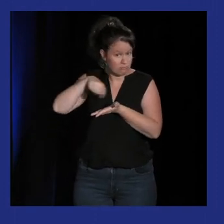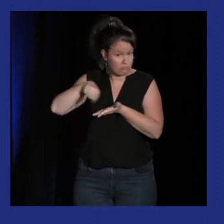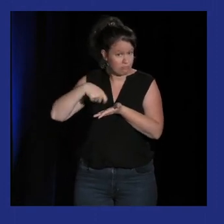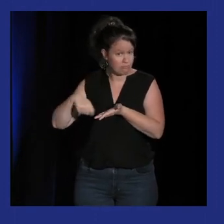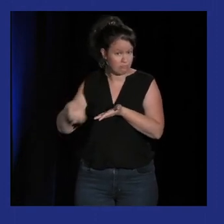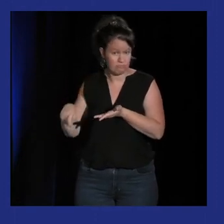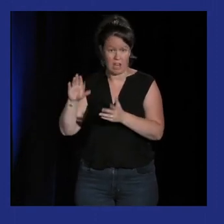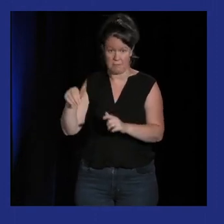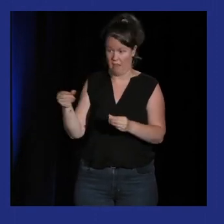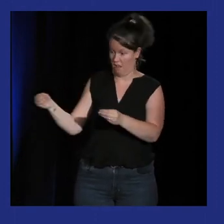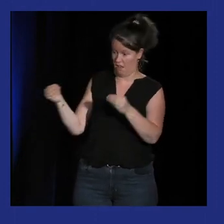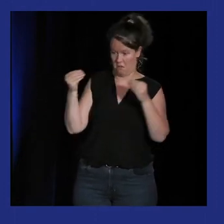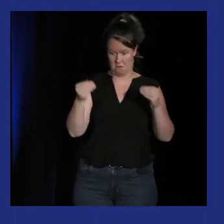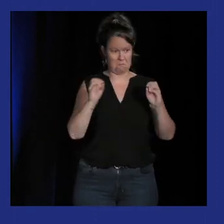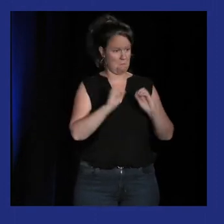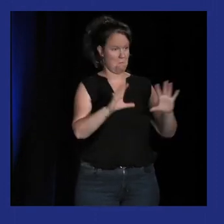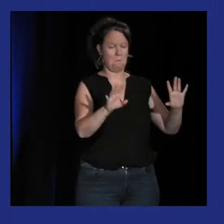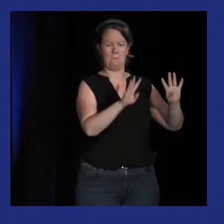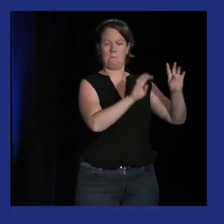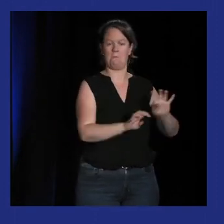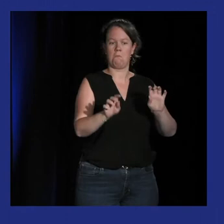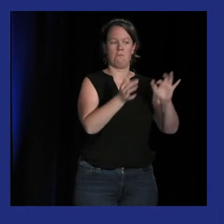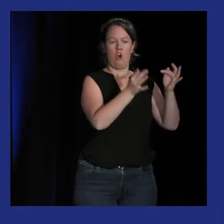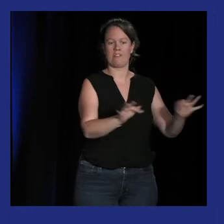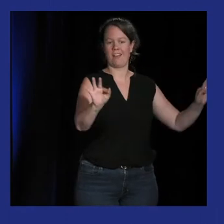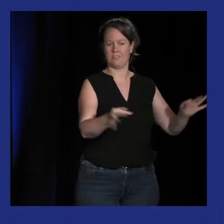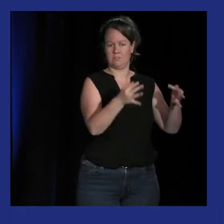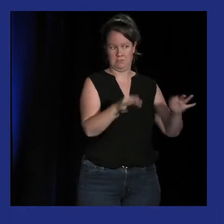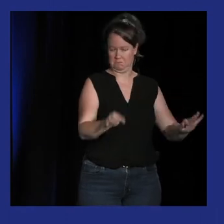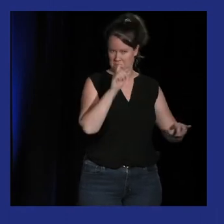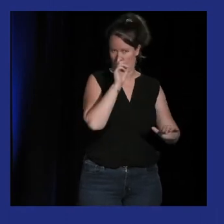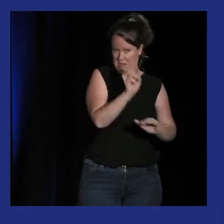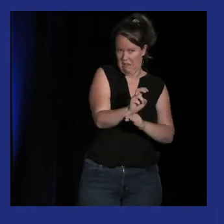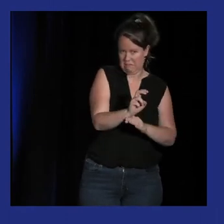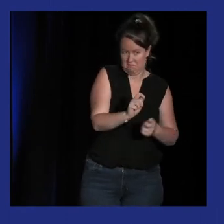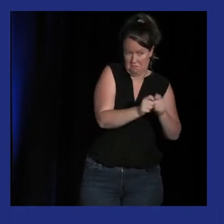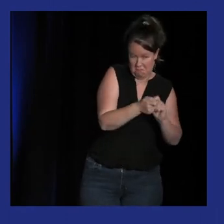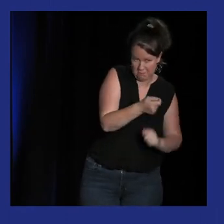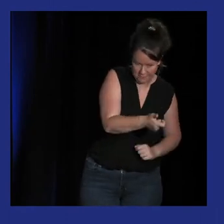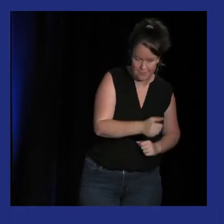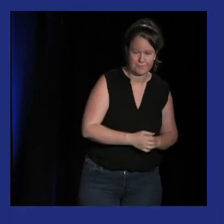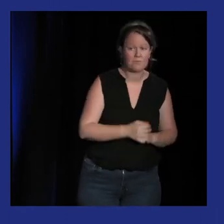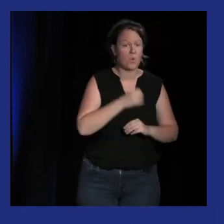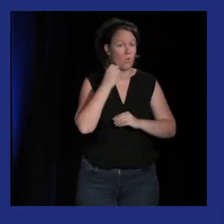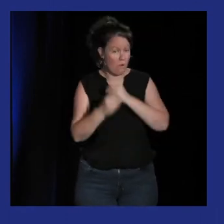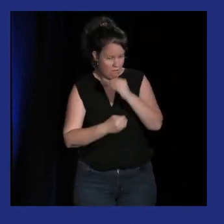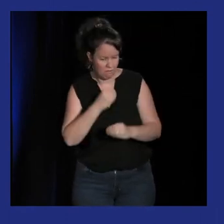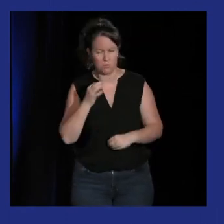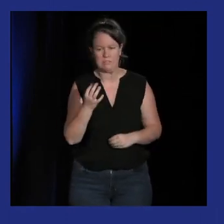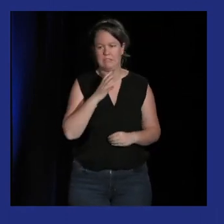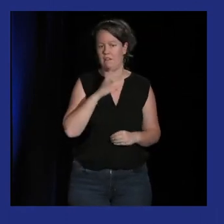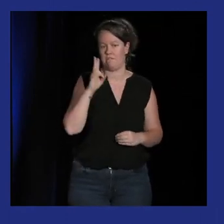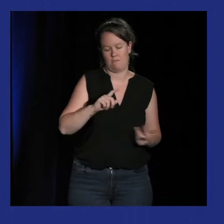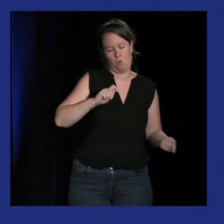à changer pour que la musique soit jouée ensuite par l'orchestre qu'on avait sur scène et parfois il y a une vraie notion de d'adapter la musique